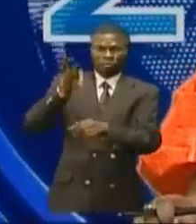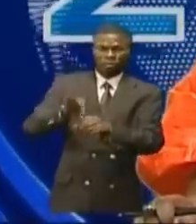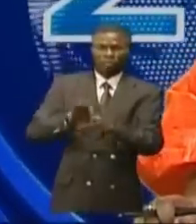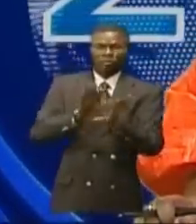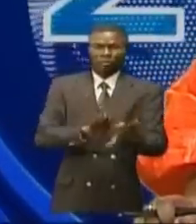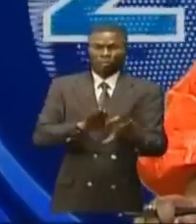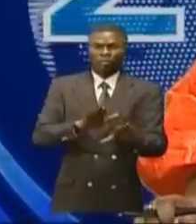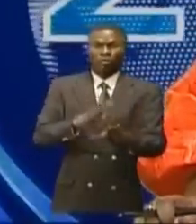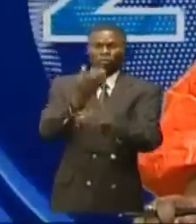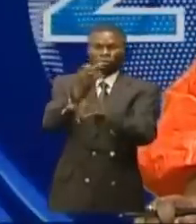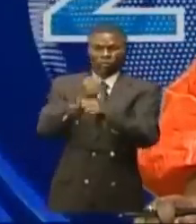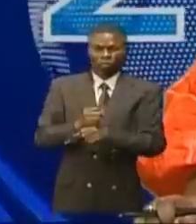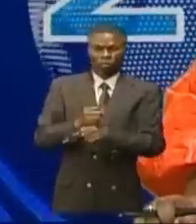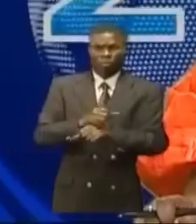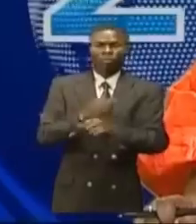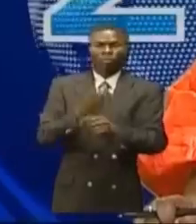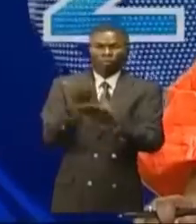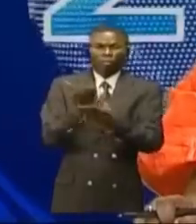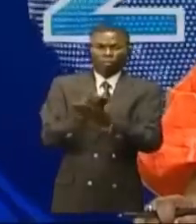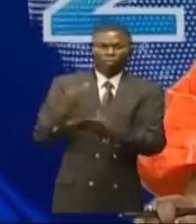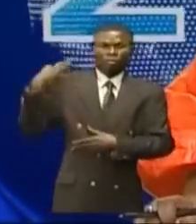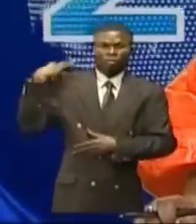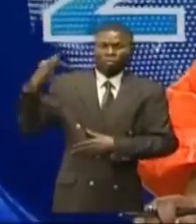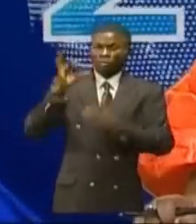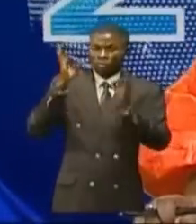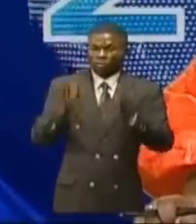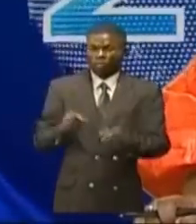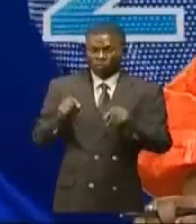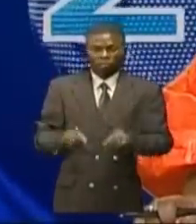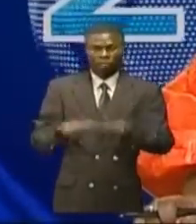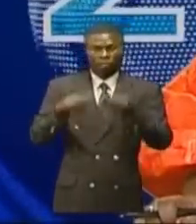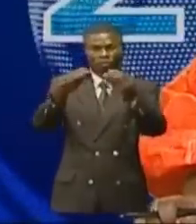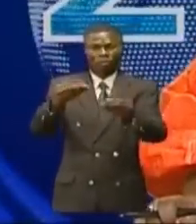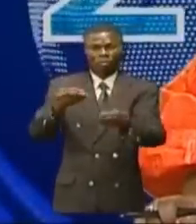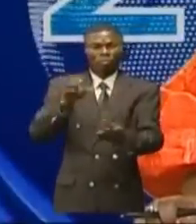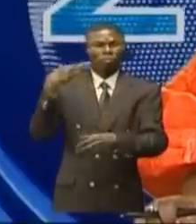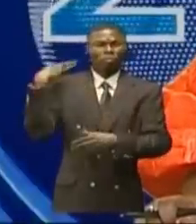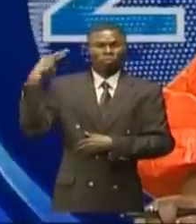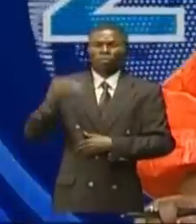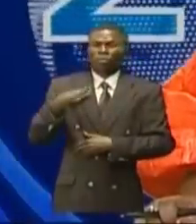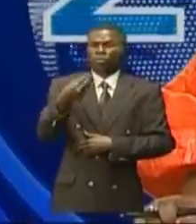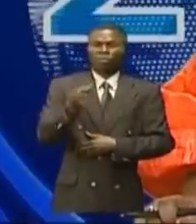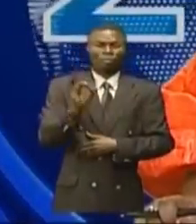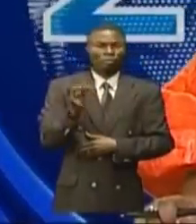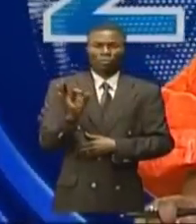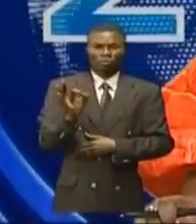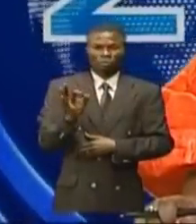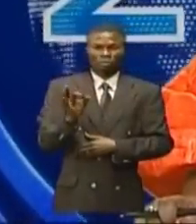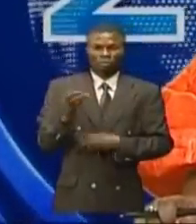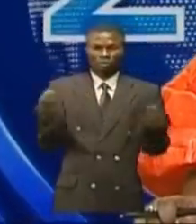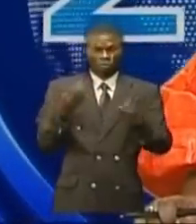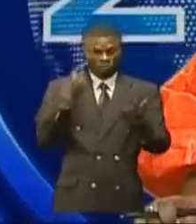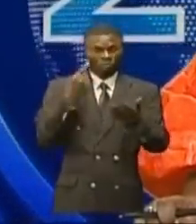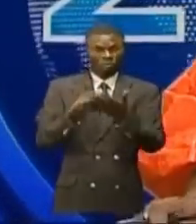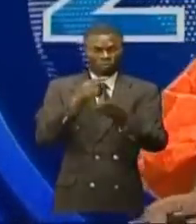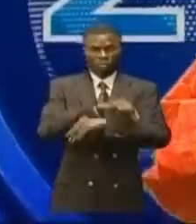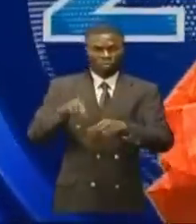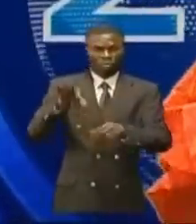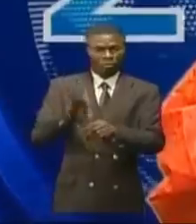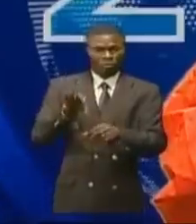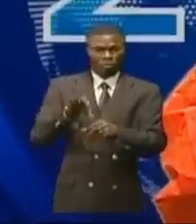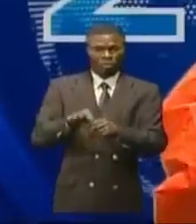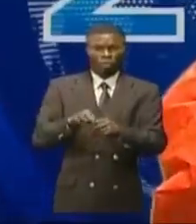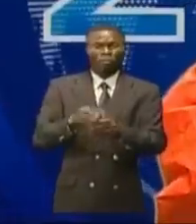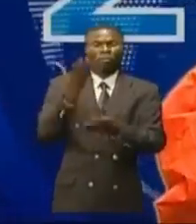les candidats dans ses bureaux, mais jusque-là, les dépôts de candidature s'est fait très timidement, constate la centrale électorale, d'où le